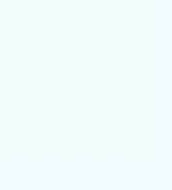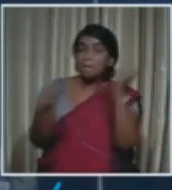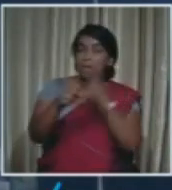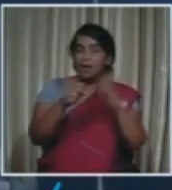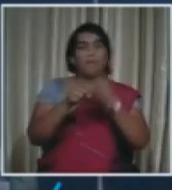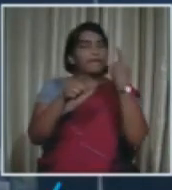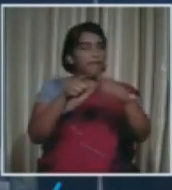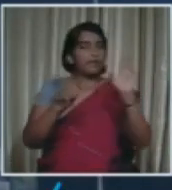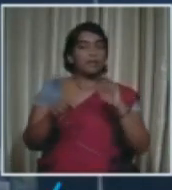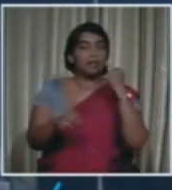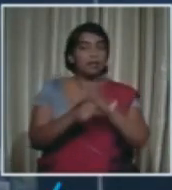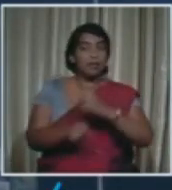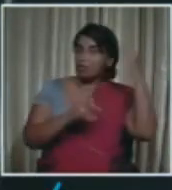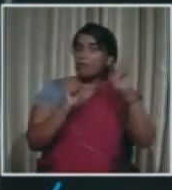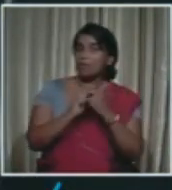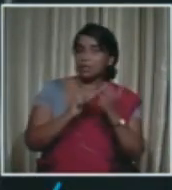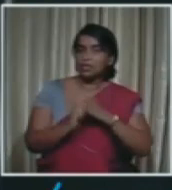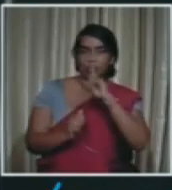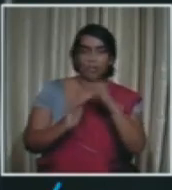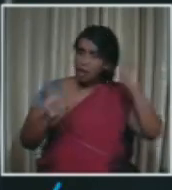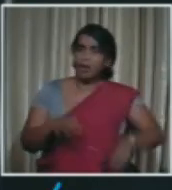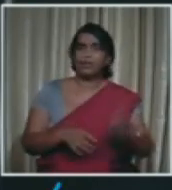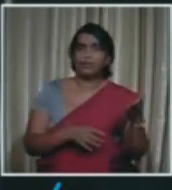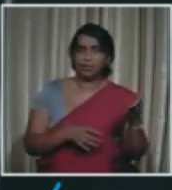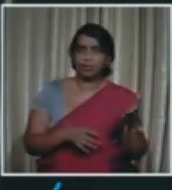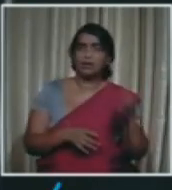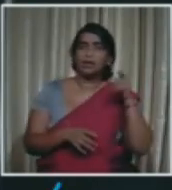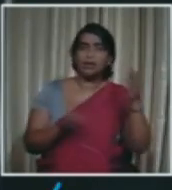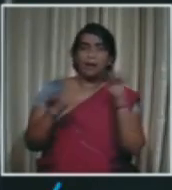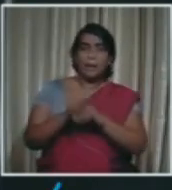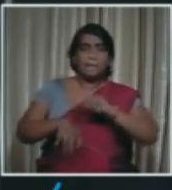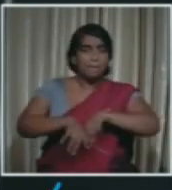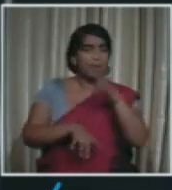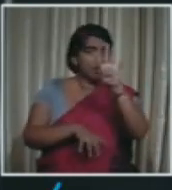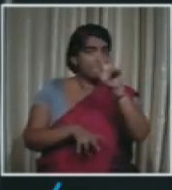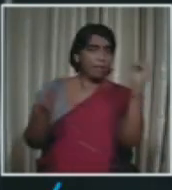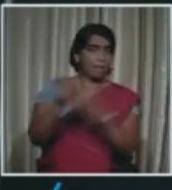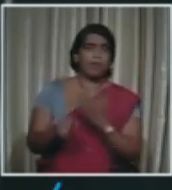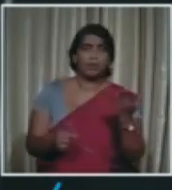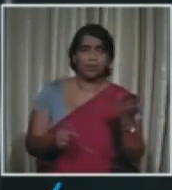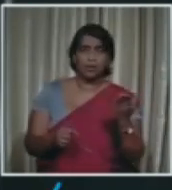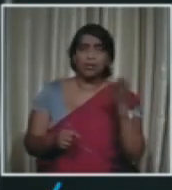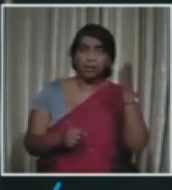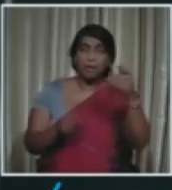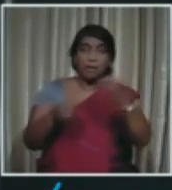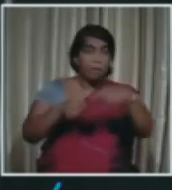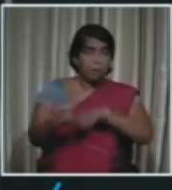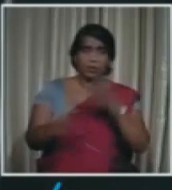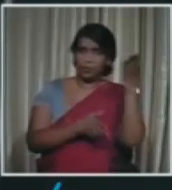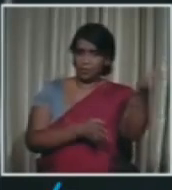බෑ. මේ ආණ්ඩුව දන්නේ මිනිහ මරන්න විතරයි. ගරු ප්‍රසන්න රණතුංග ඇමතුම ඔබතුමා ඇවිල්ලා පැය 48ක් ඇතුළත තරුණෙක් මරලා ඔබතුමා තමයි මේකට වග කියන්න